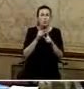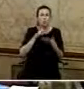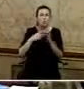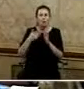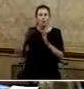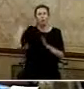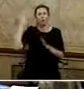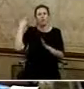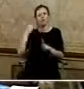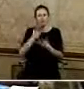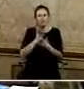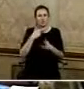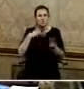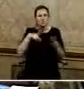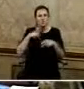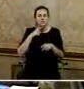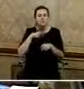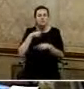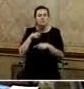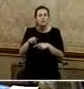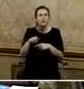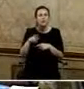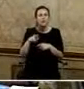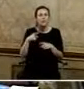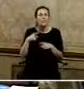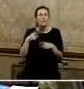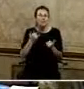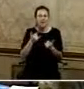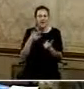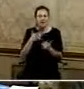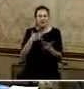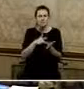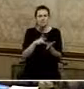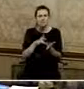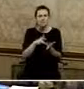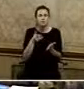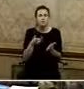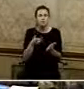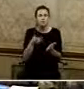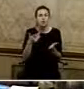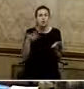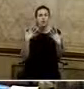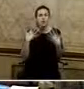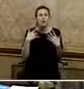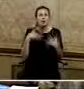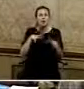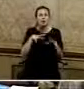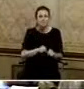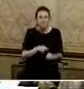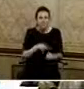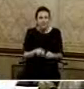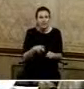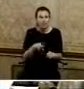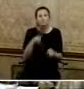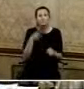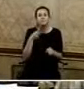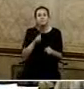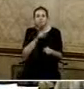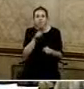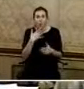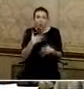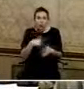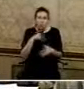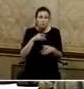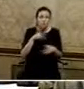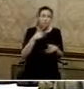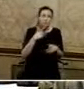već odavno, dakle, da cesta ide tamo gdje je, kroz Trnsko, gdje je onaj danas park za pse. Dakle, tamo je pitanje, neće li uopće